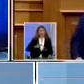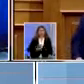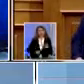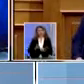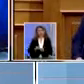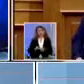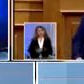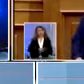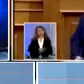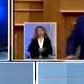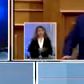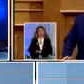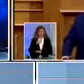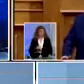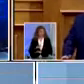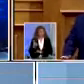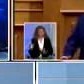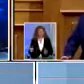η Βουλή δεν ψηφίζει, τότε πάμε.